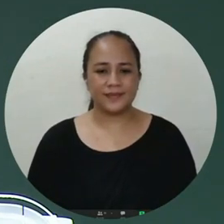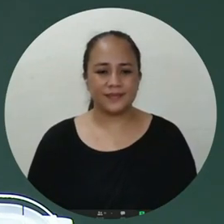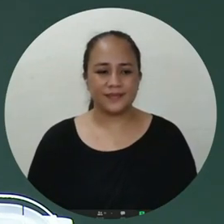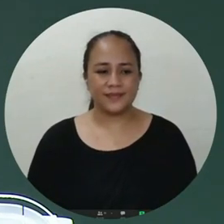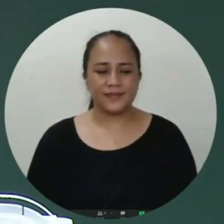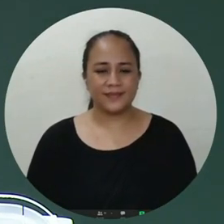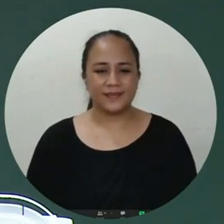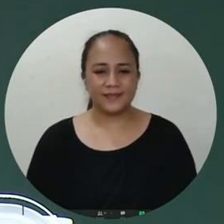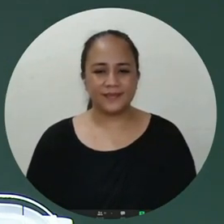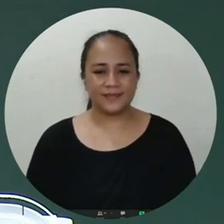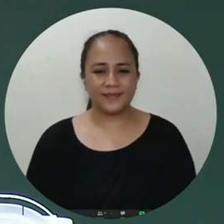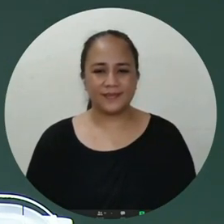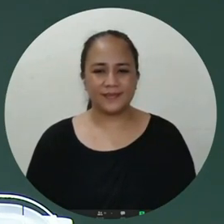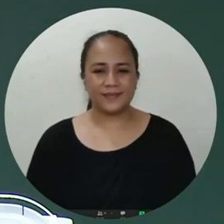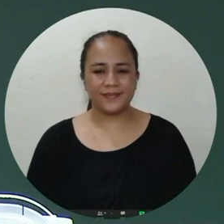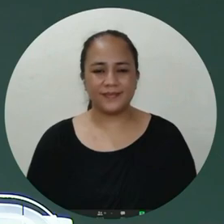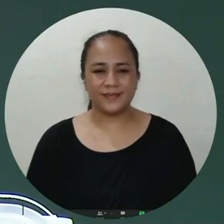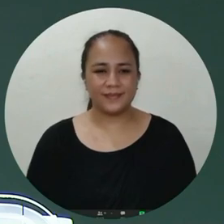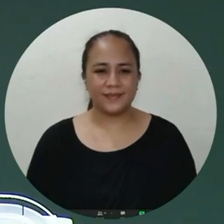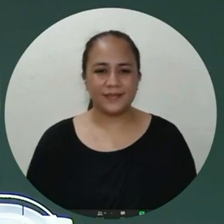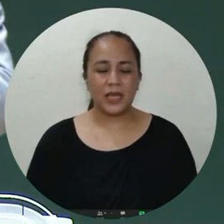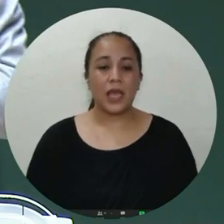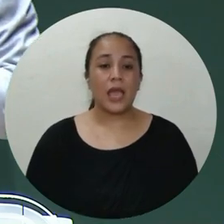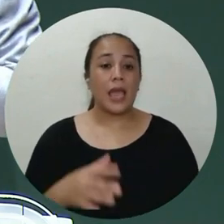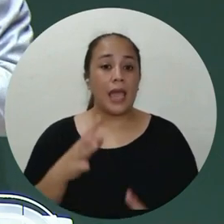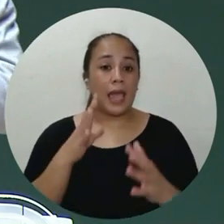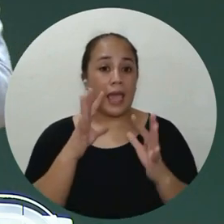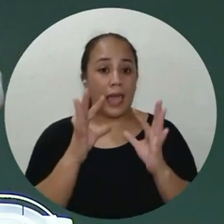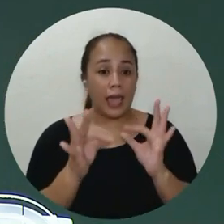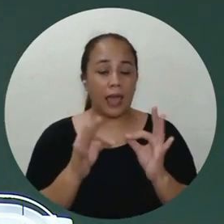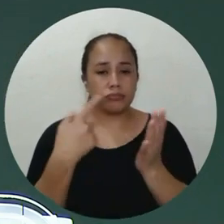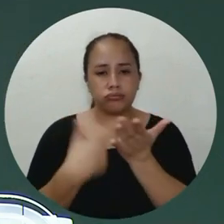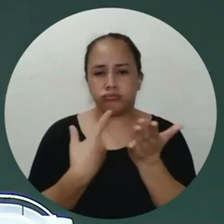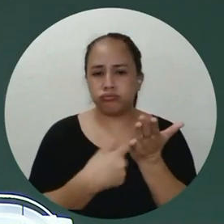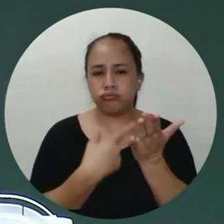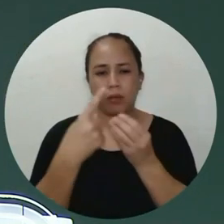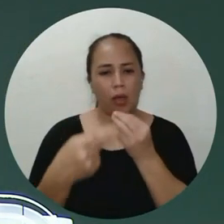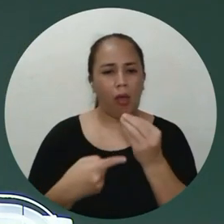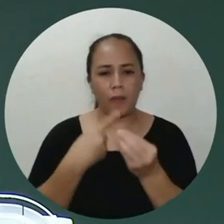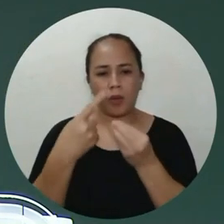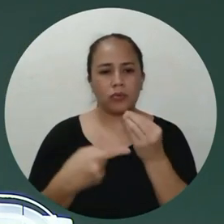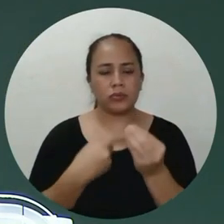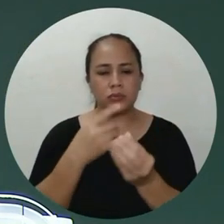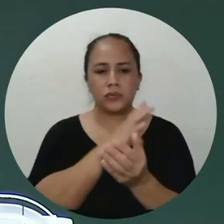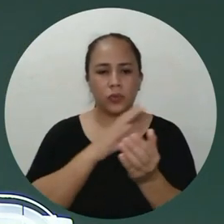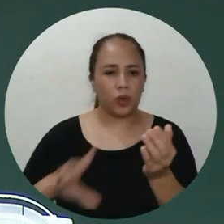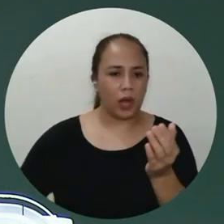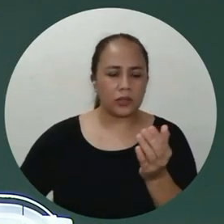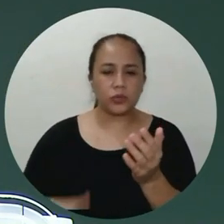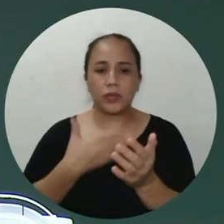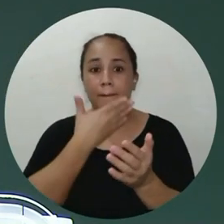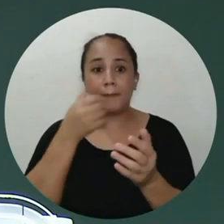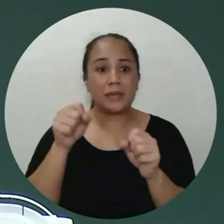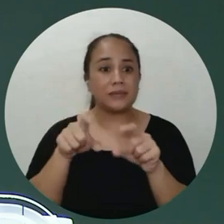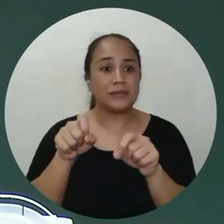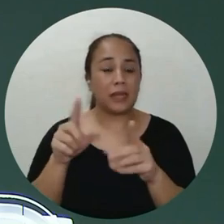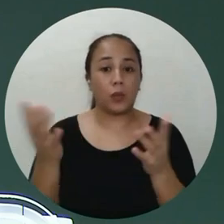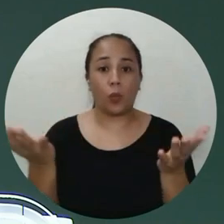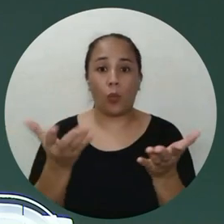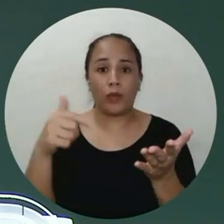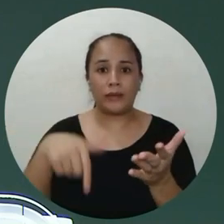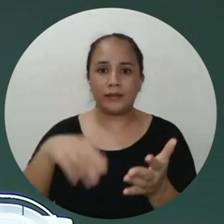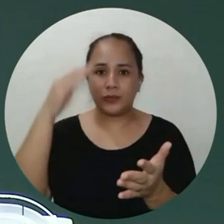우리나라에서 베스트셀러가 되었다니까. So and it discusses about it's all about Christ and it became one of the best-selling books 우리, in Korea. 예, 지금